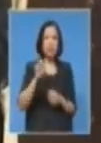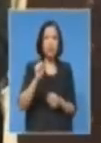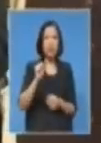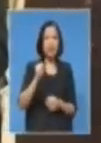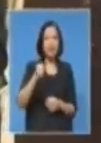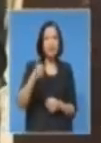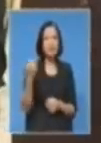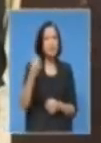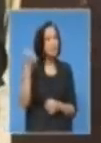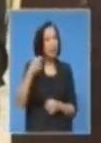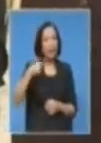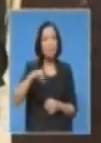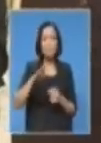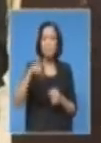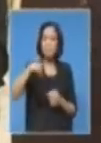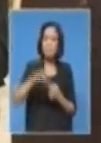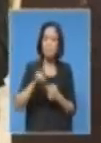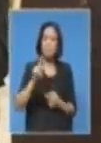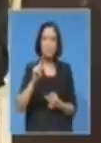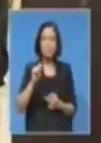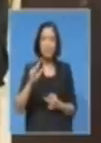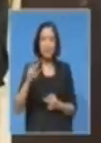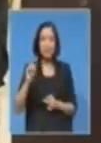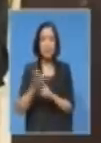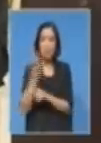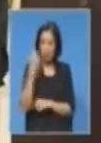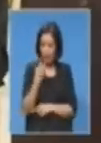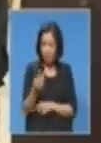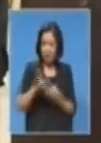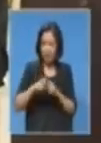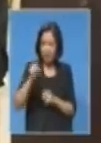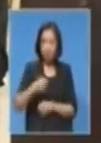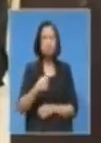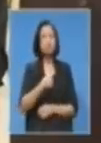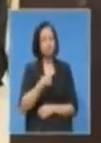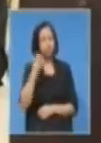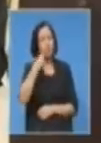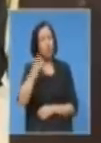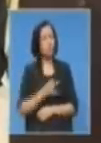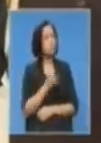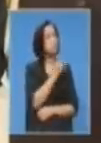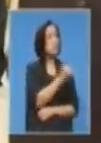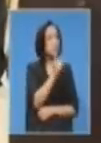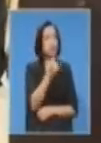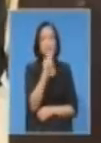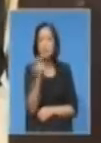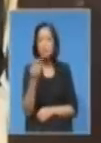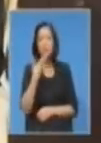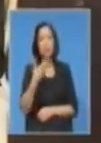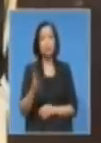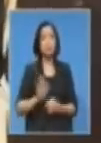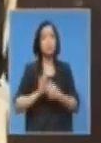อยากทำหรือเปล่าหรือยังไง ครับปกติผมก็เดินทางสำรวจเส้นทางอยู่ตลอดนะครับผมยกตัวอย่างนะครับอย่